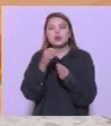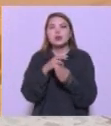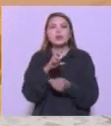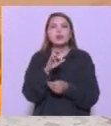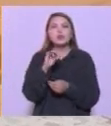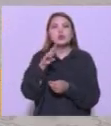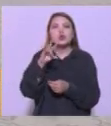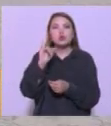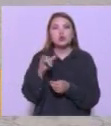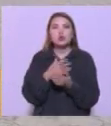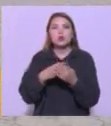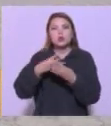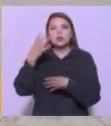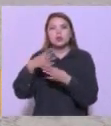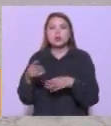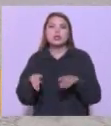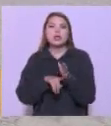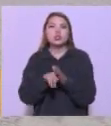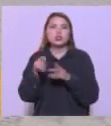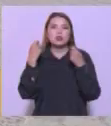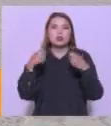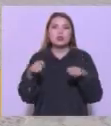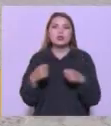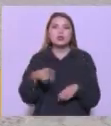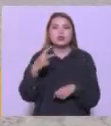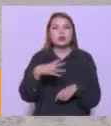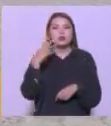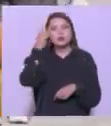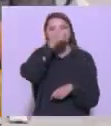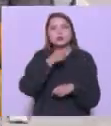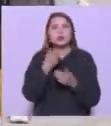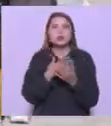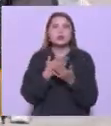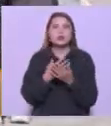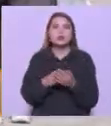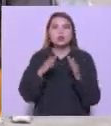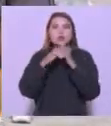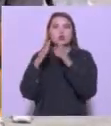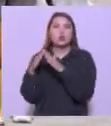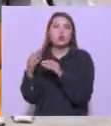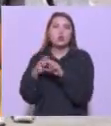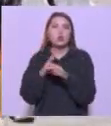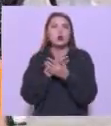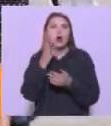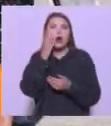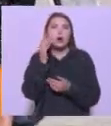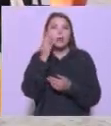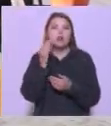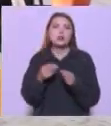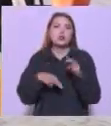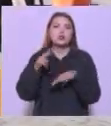Waters кешенінің пәтерлерінің сатылымын бастады. 2025 жылы қолданысқа берілетін үйдің жобасын алматылық құрылыс